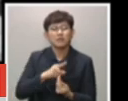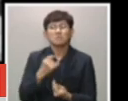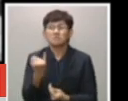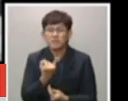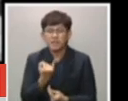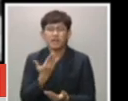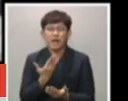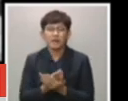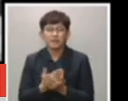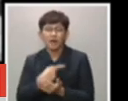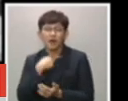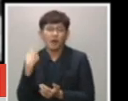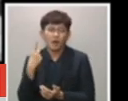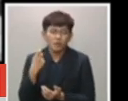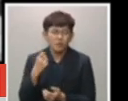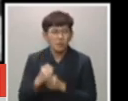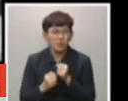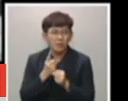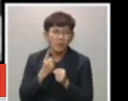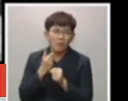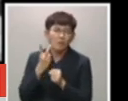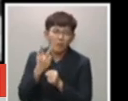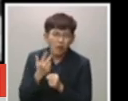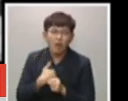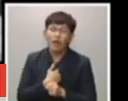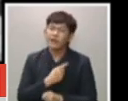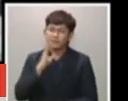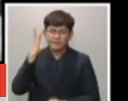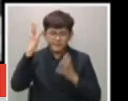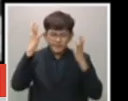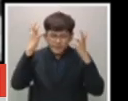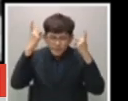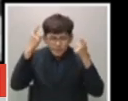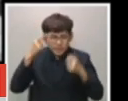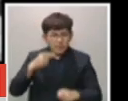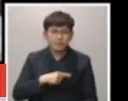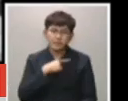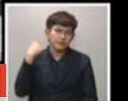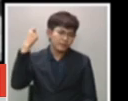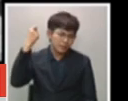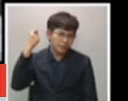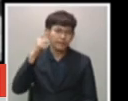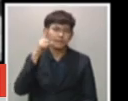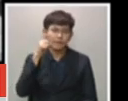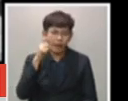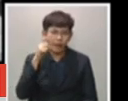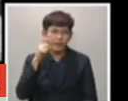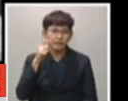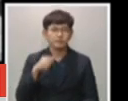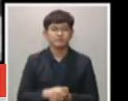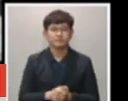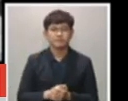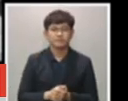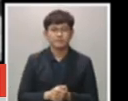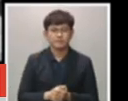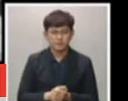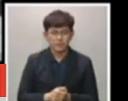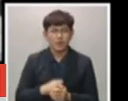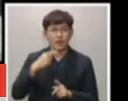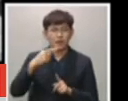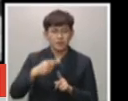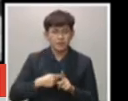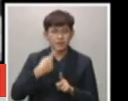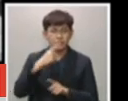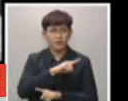ขาดทุนสะสมหลายปีเครียดตัดสินใจจบปัญหาด้วยการฆ่าตัวตาย8มกราคม